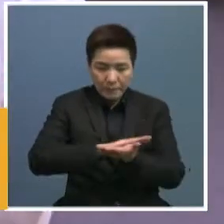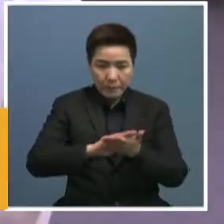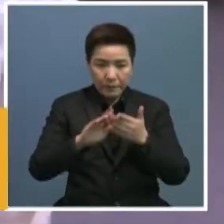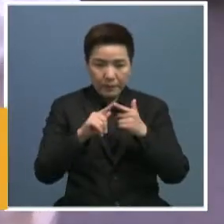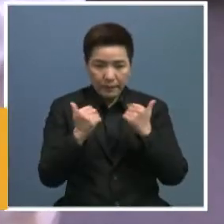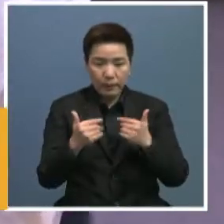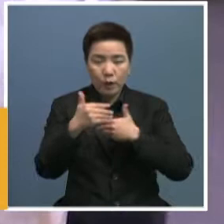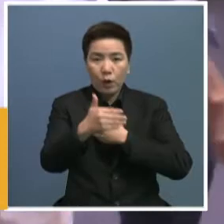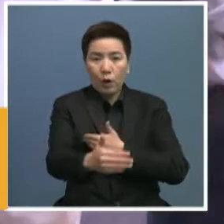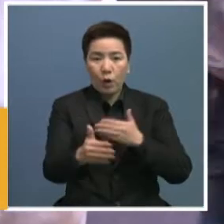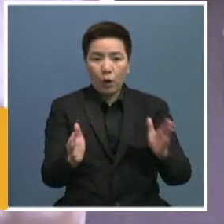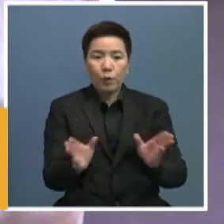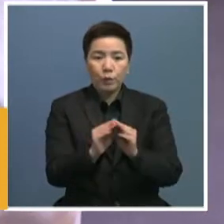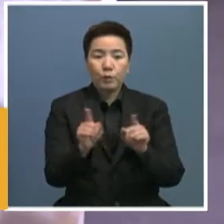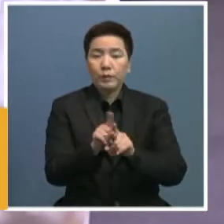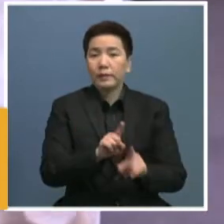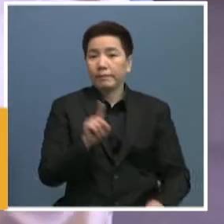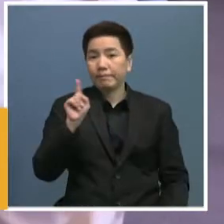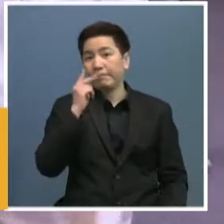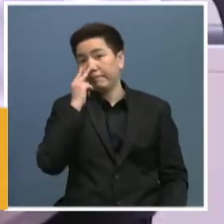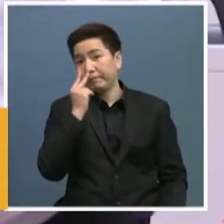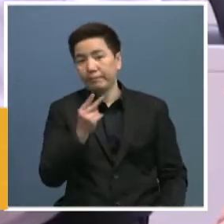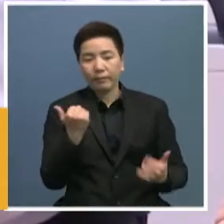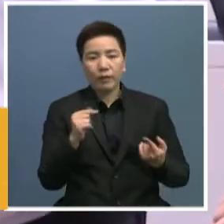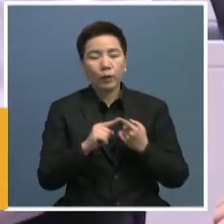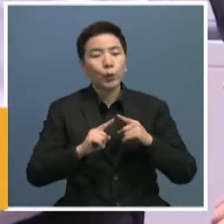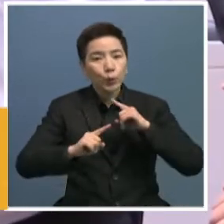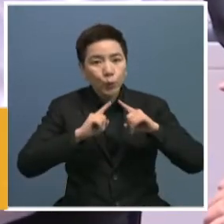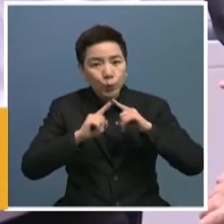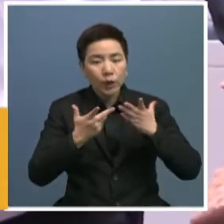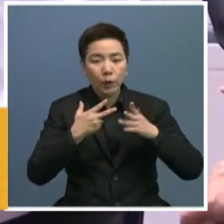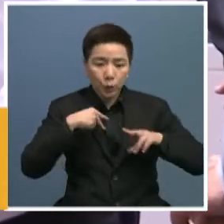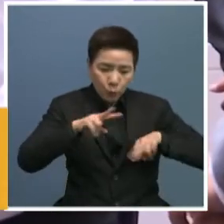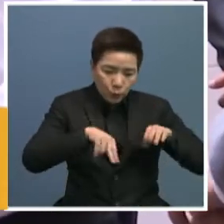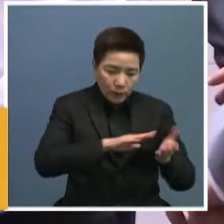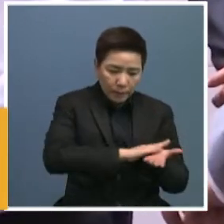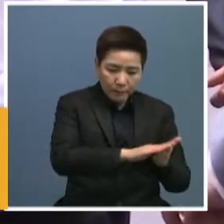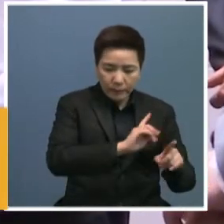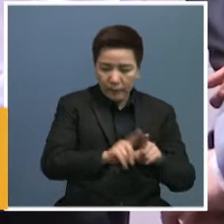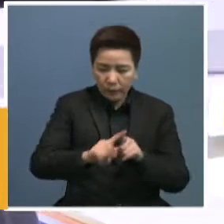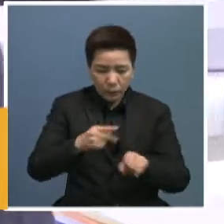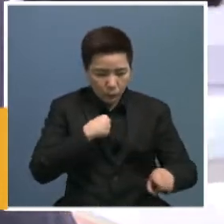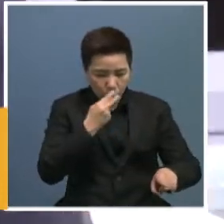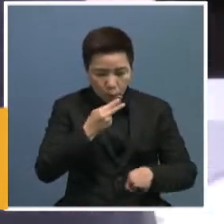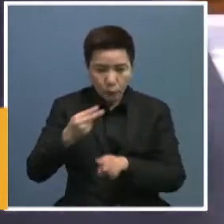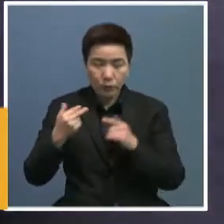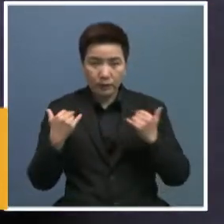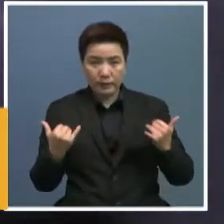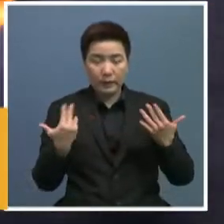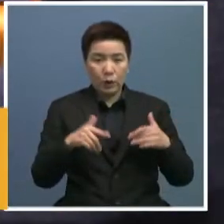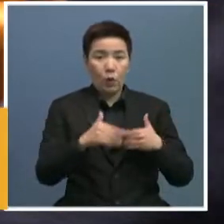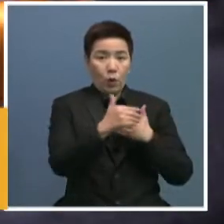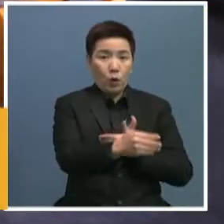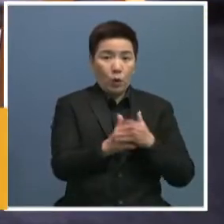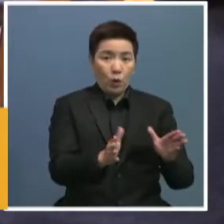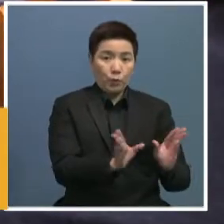ทั้งในห้องประชุมค่ะอย่างที่เห็นอยู่ในขณะนี้นะคะลงมาพูดคุยดูแลตัวเรียบร้อยกันด้วยตัวเองเลยล่ะค่ะเราจาก